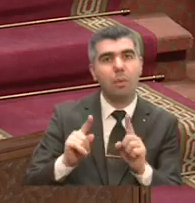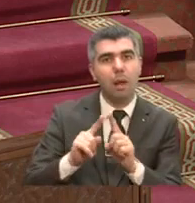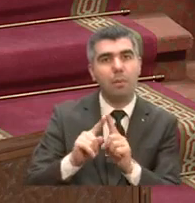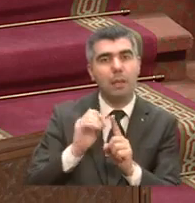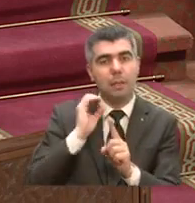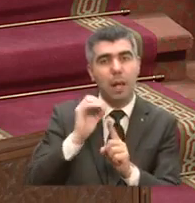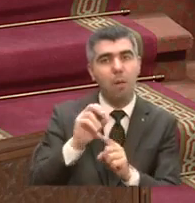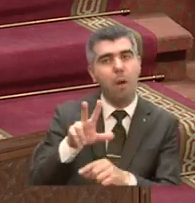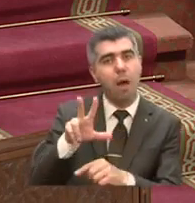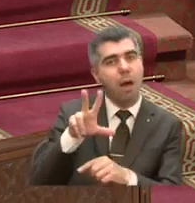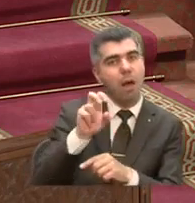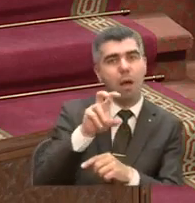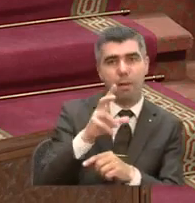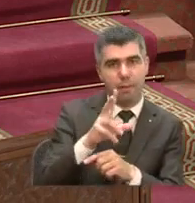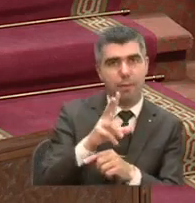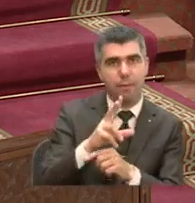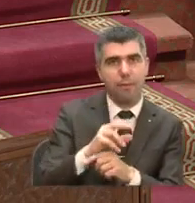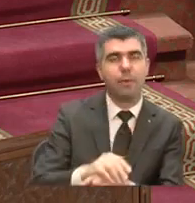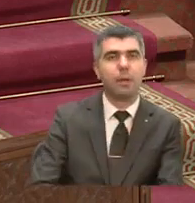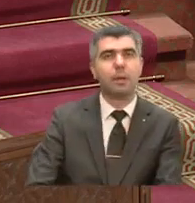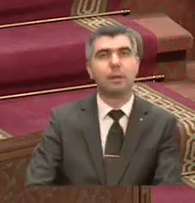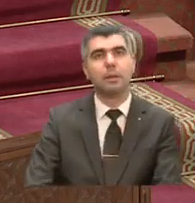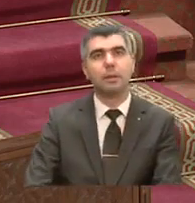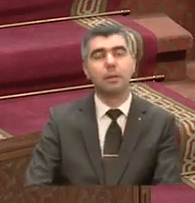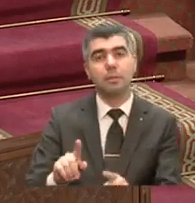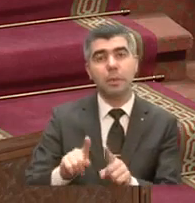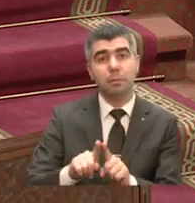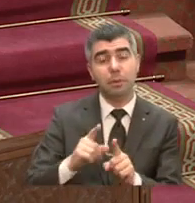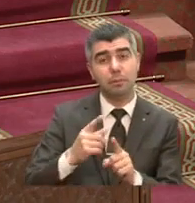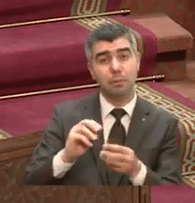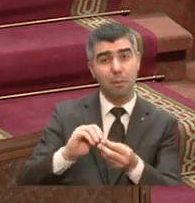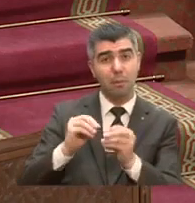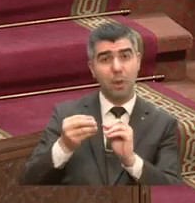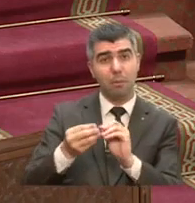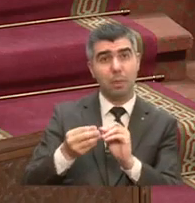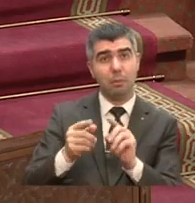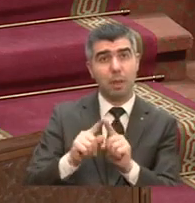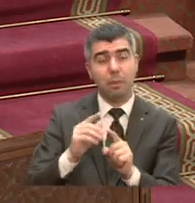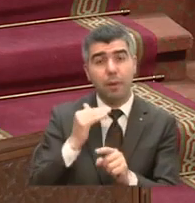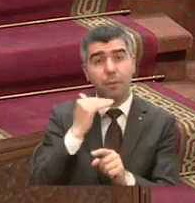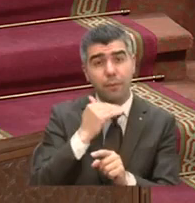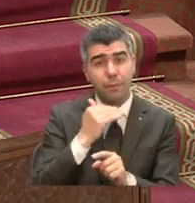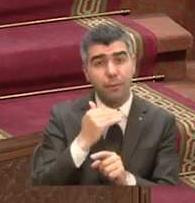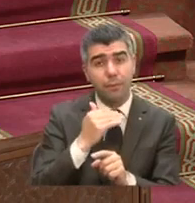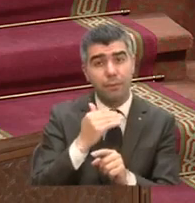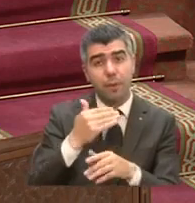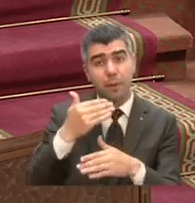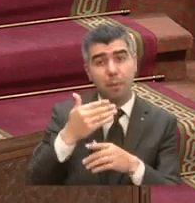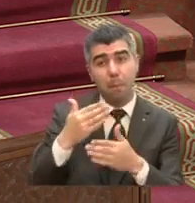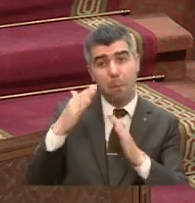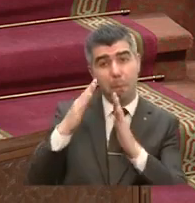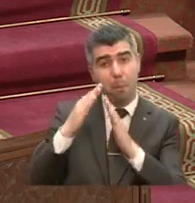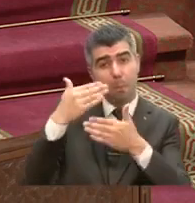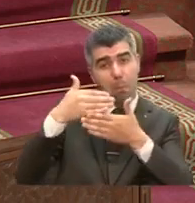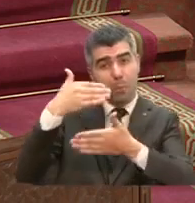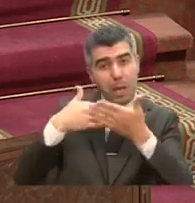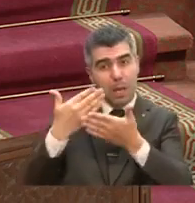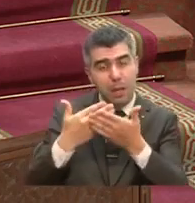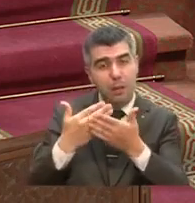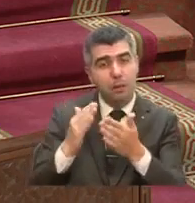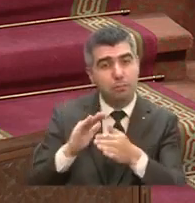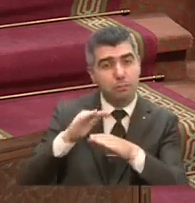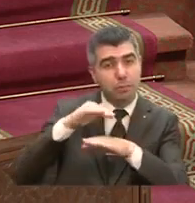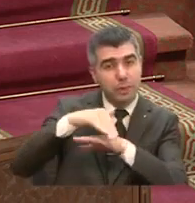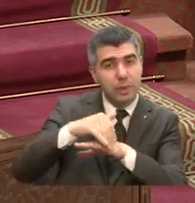عارفين بأن هناك بعض المشاريع لا يمكن التعجيل بها. راه السد إلا بغيتي تبني السد خصك دير له دراسات على الأقل واحد سنة